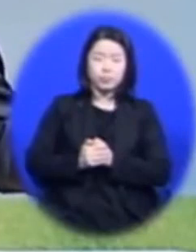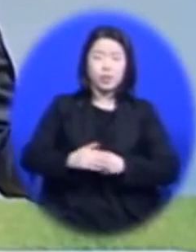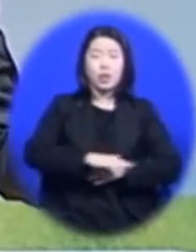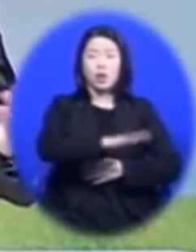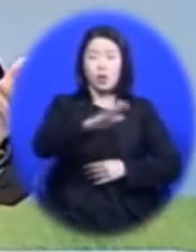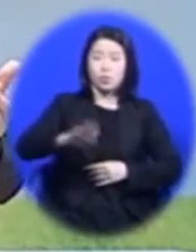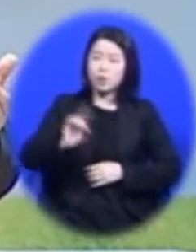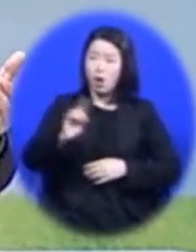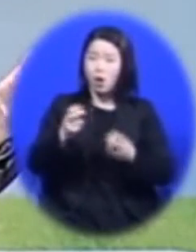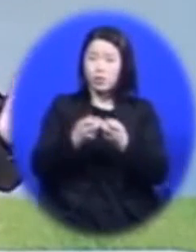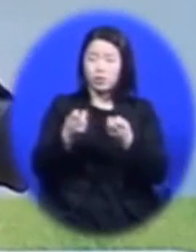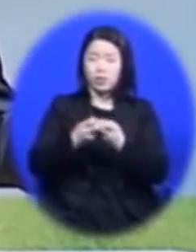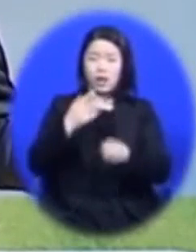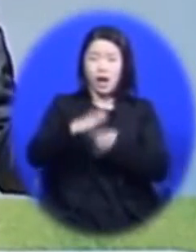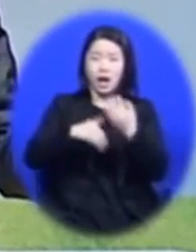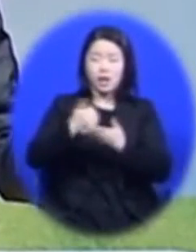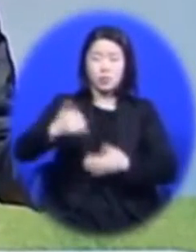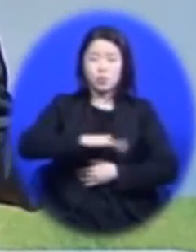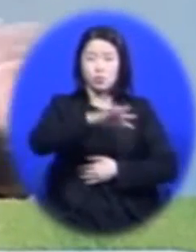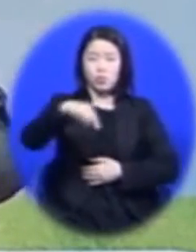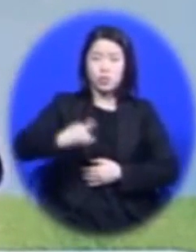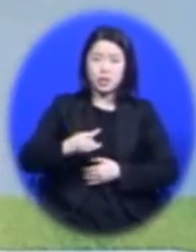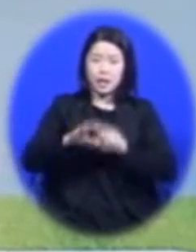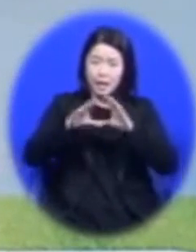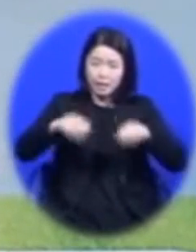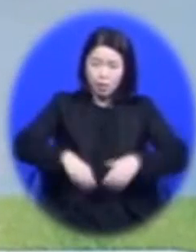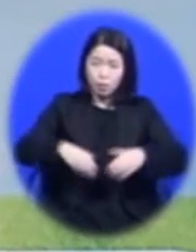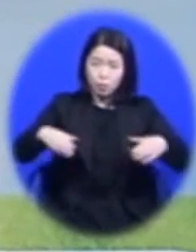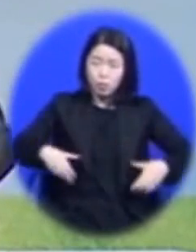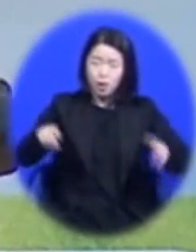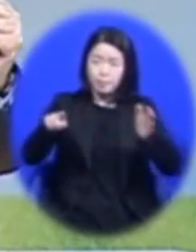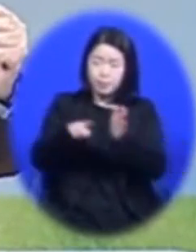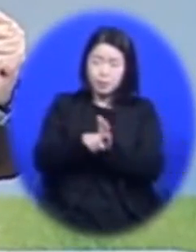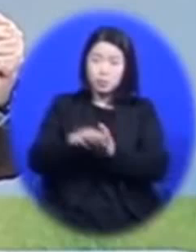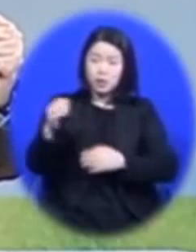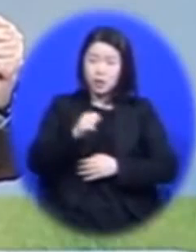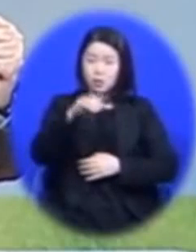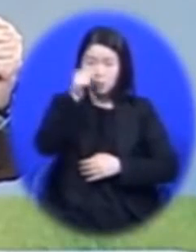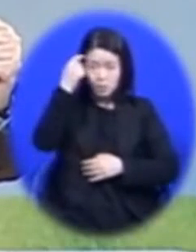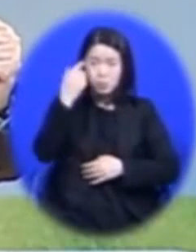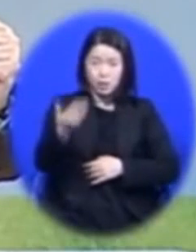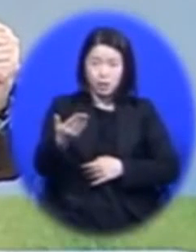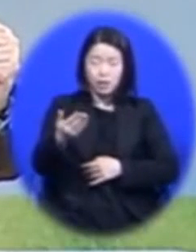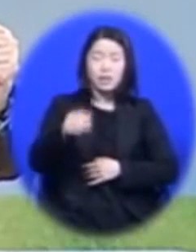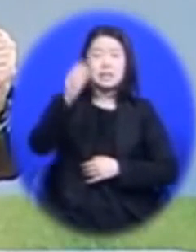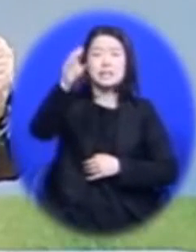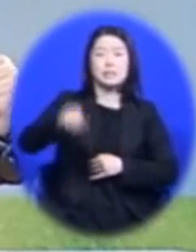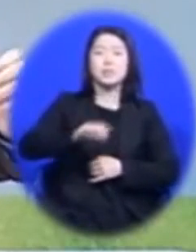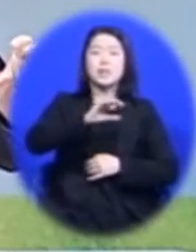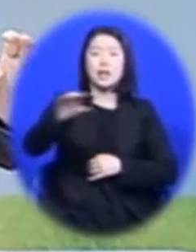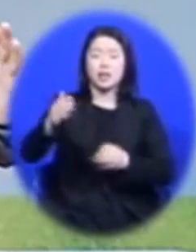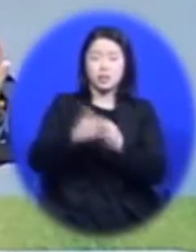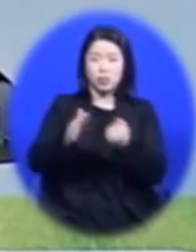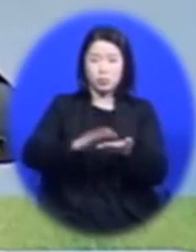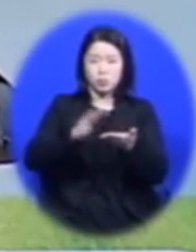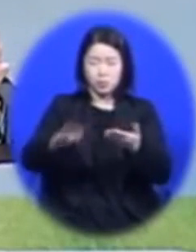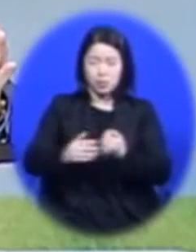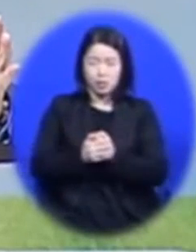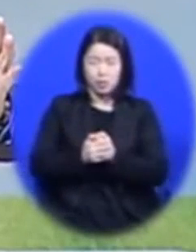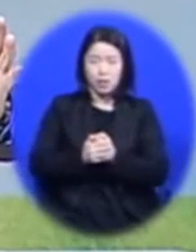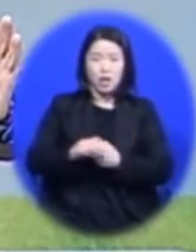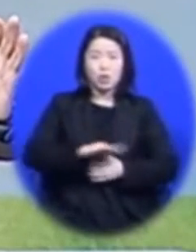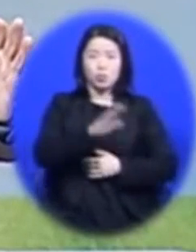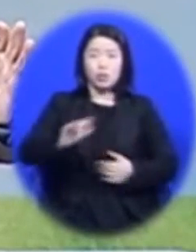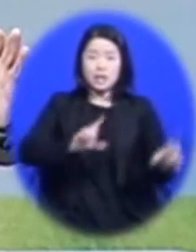우리가 어떻게 하나님이 우리에게 너그러우신 하나님이라는 믿음을 가지고 있지요? 십자가 때문입니다. 우리가